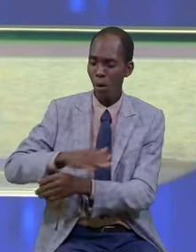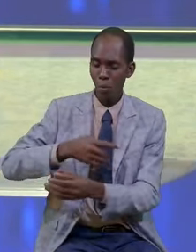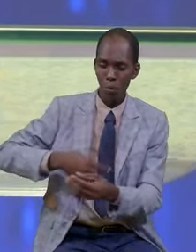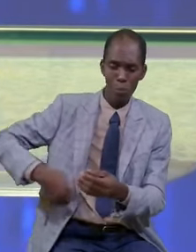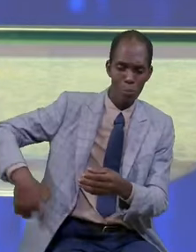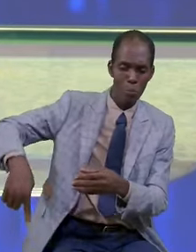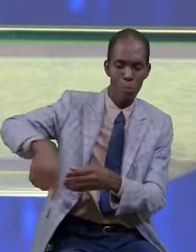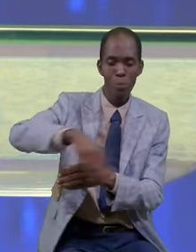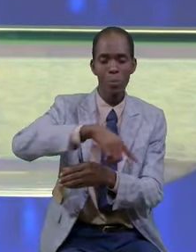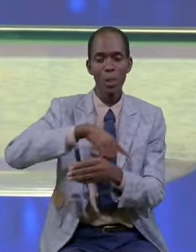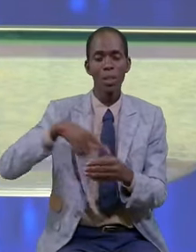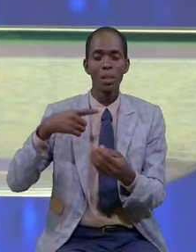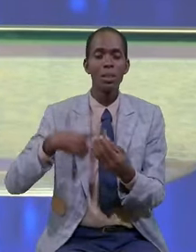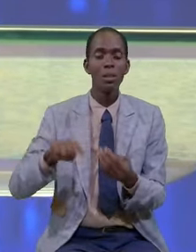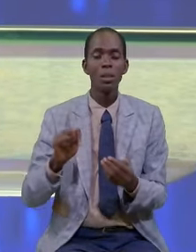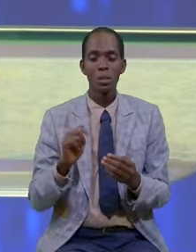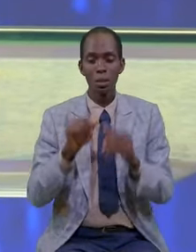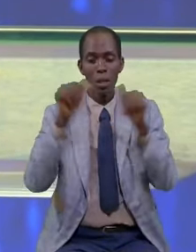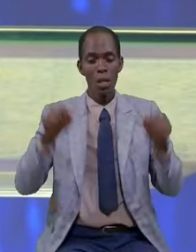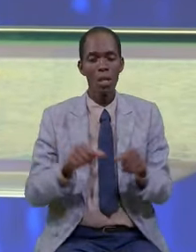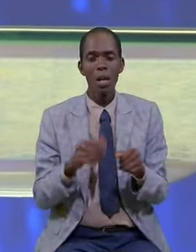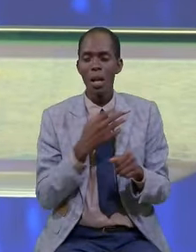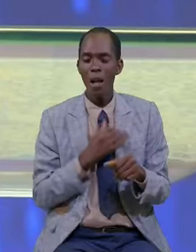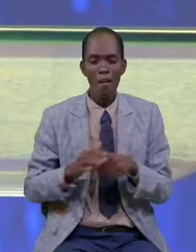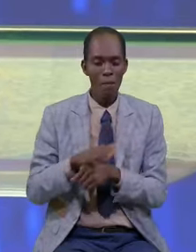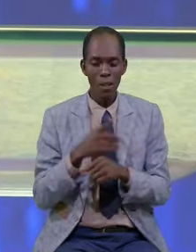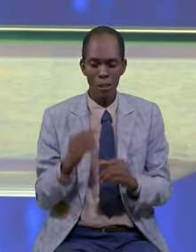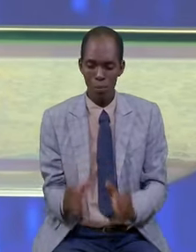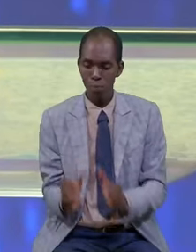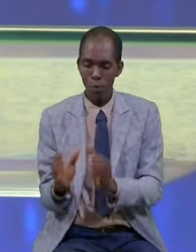et l'on remplit aussi d'eau le fossé.